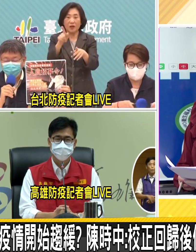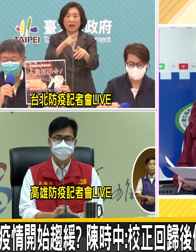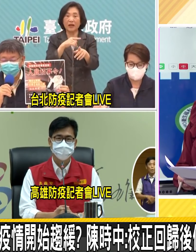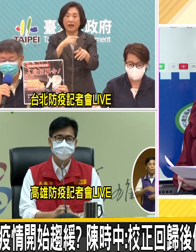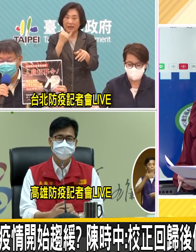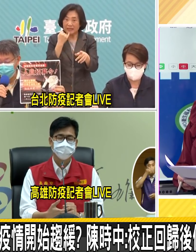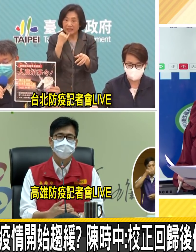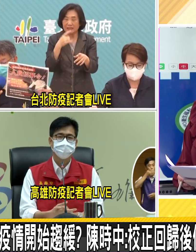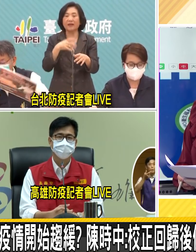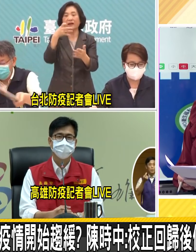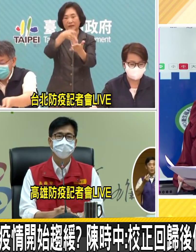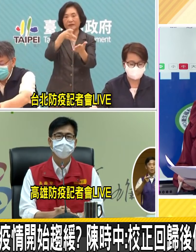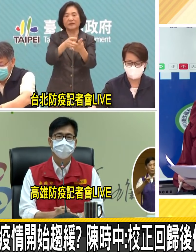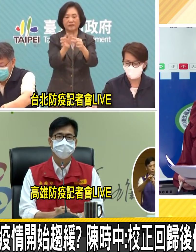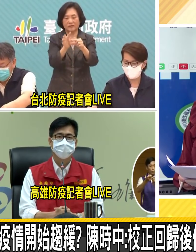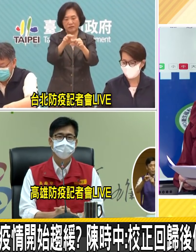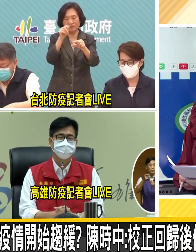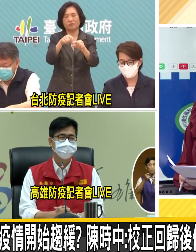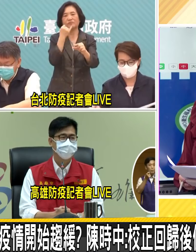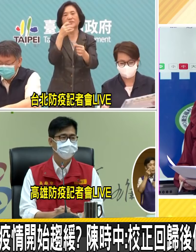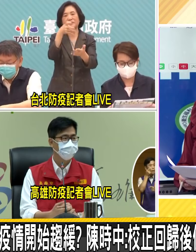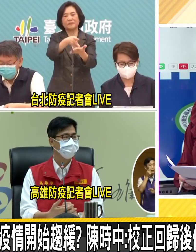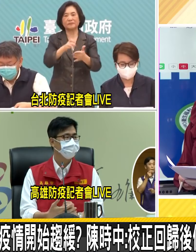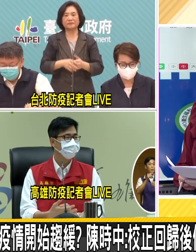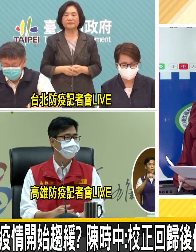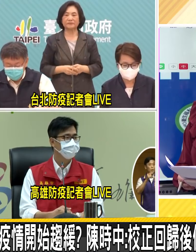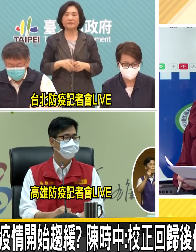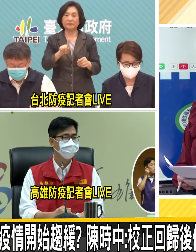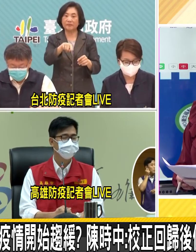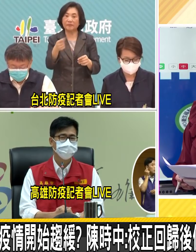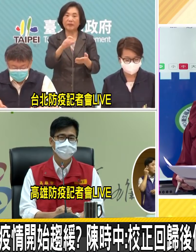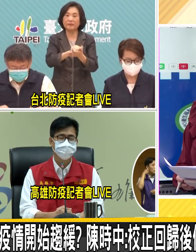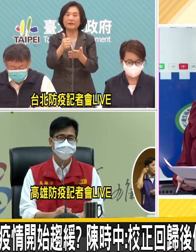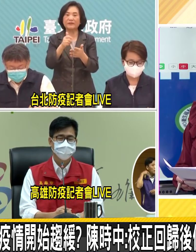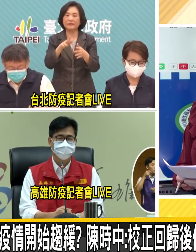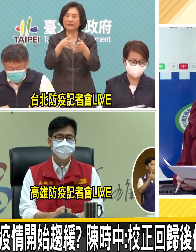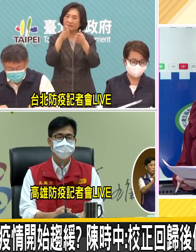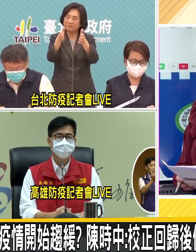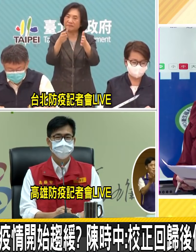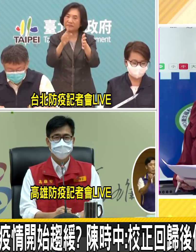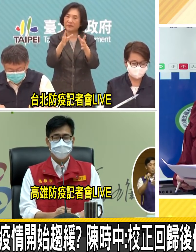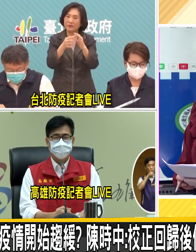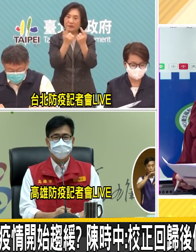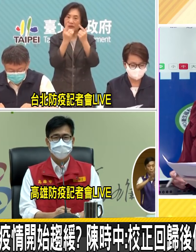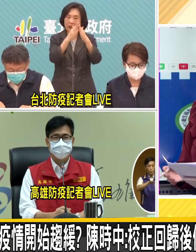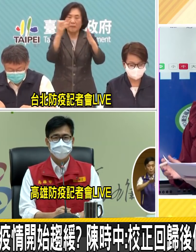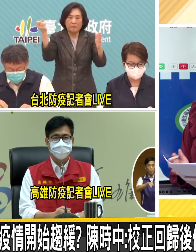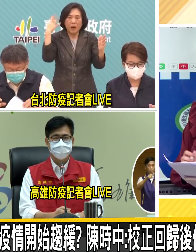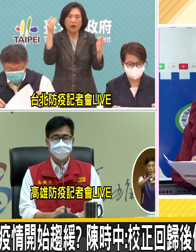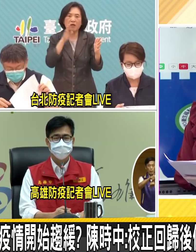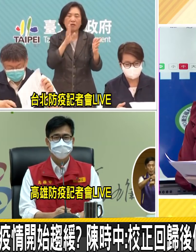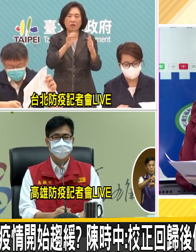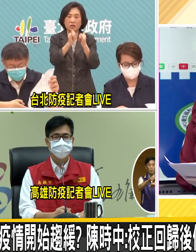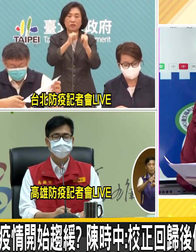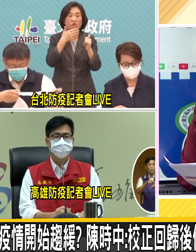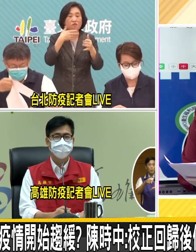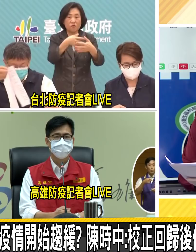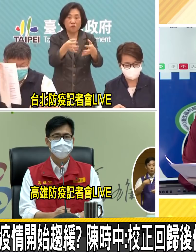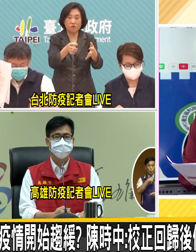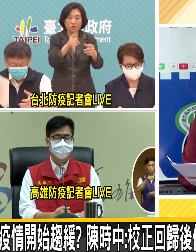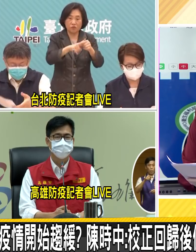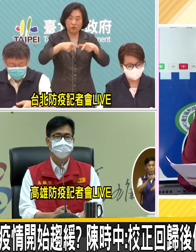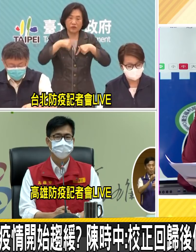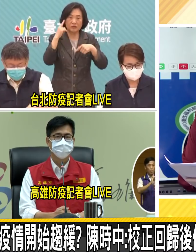做5月16号。5月16号，他们现在是说这个数字是怎么去安排，就是裁剪日加二，也就是说这